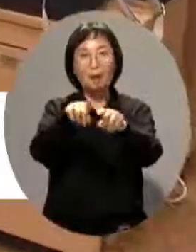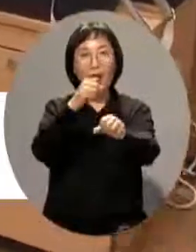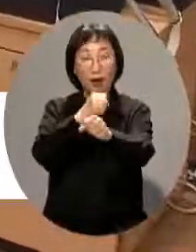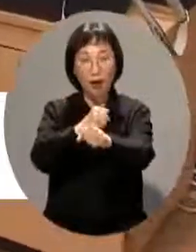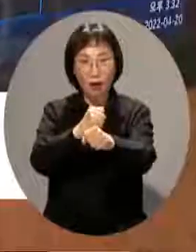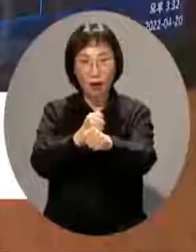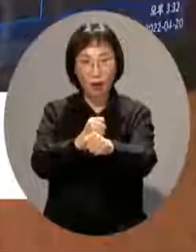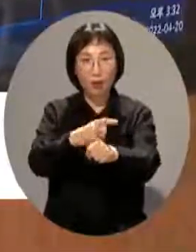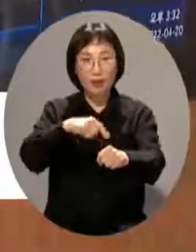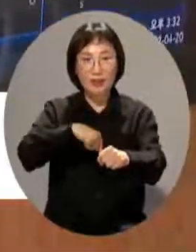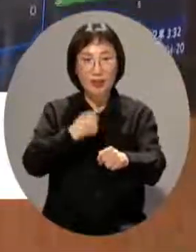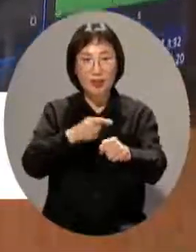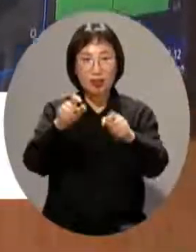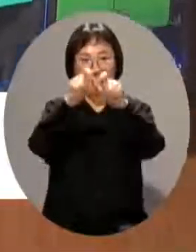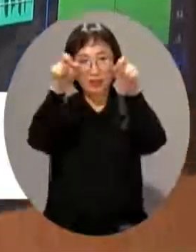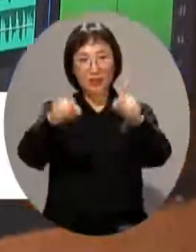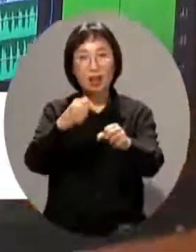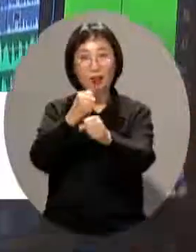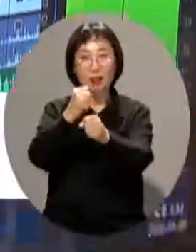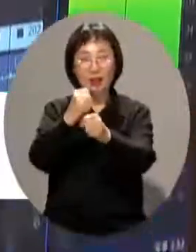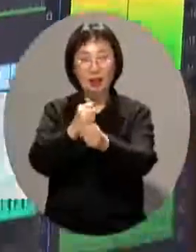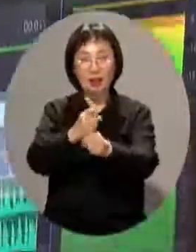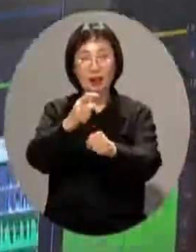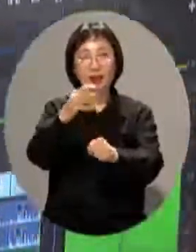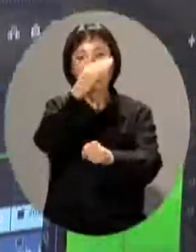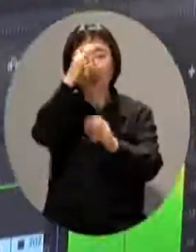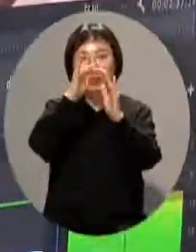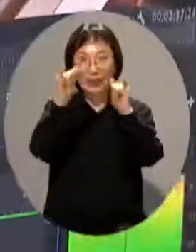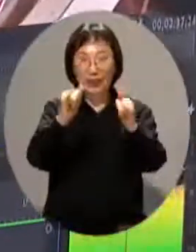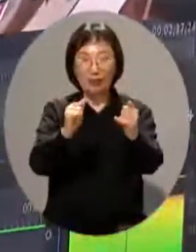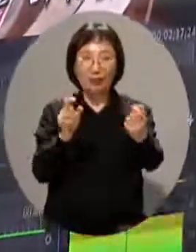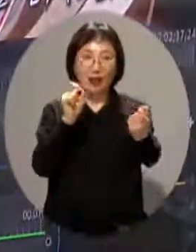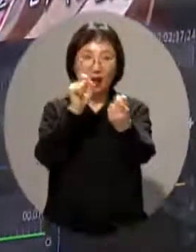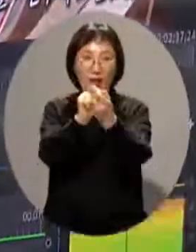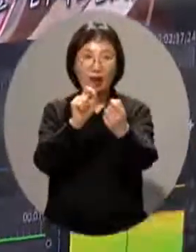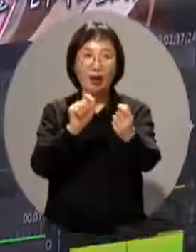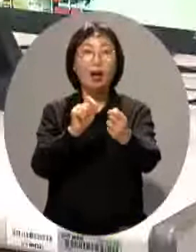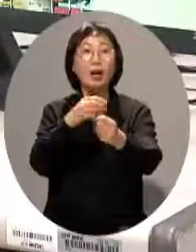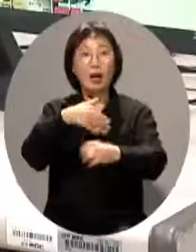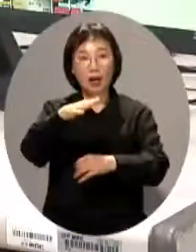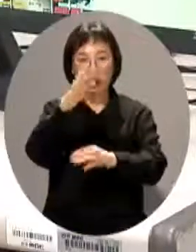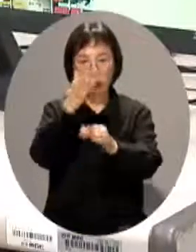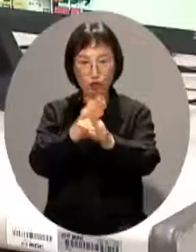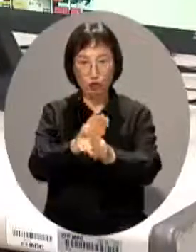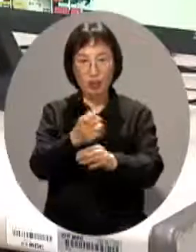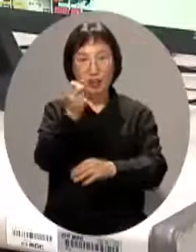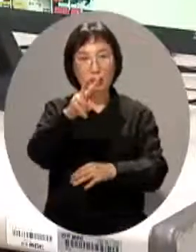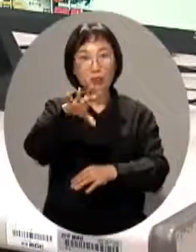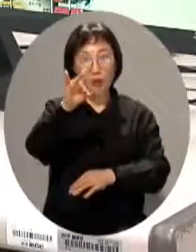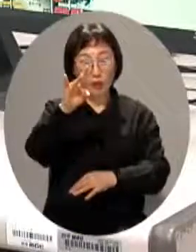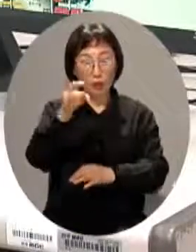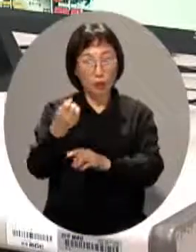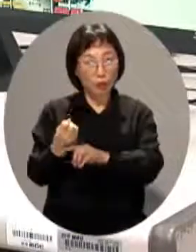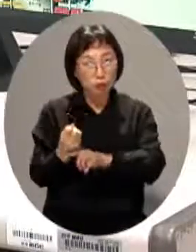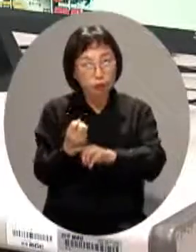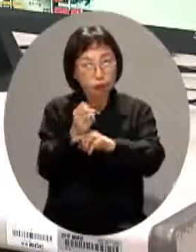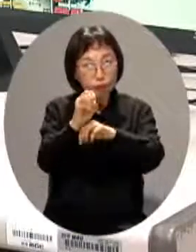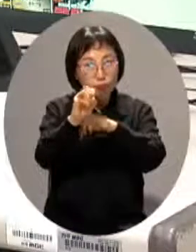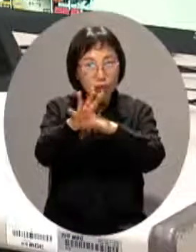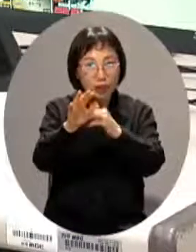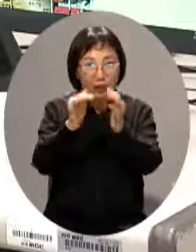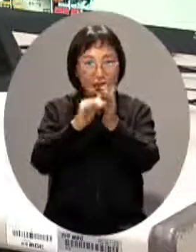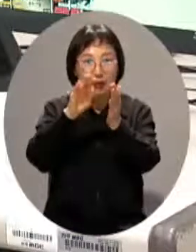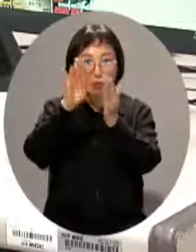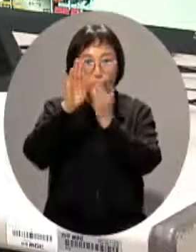자체 콘텐츠를 제작해 시청자들에게 한 발 더 다가서고 있습니다 tv 먼저 이제 송출하고 진행하는 과정인데